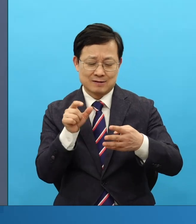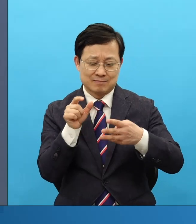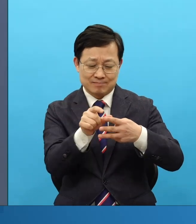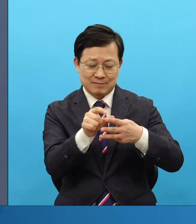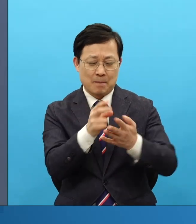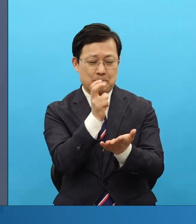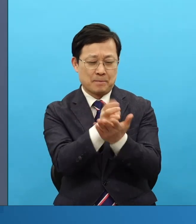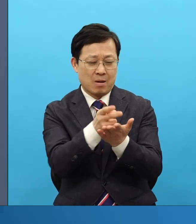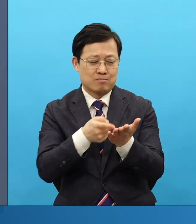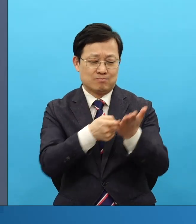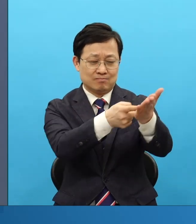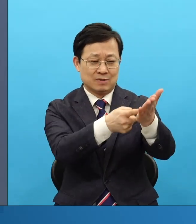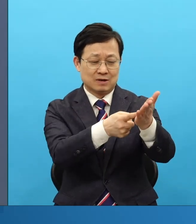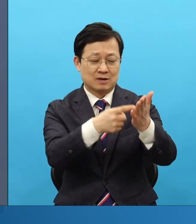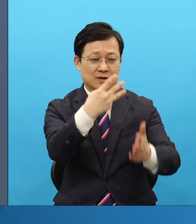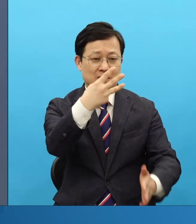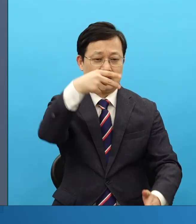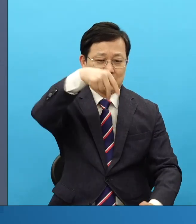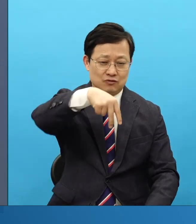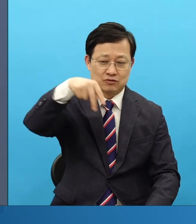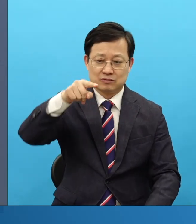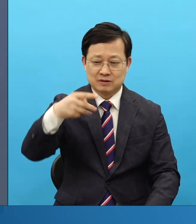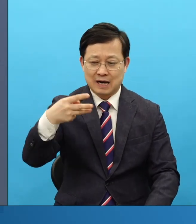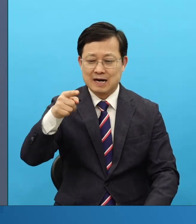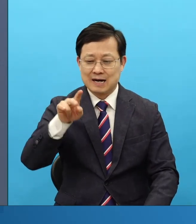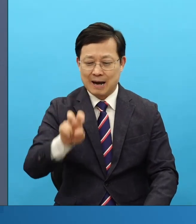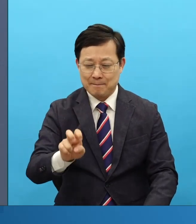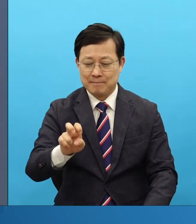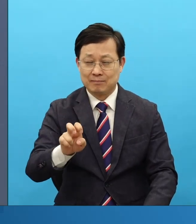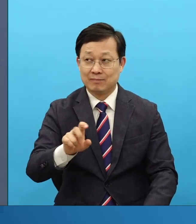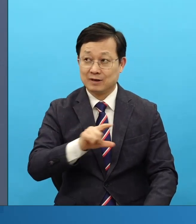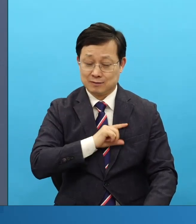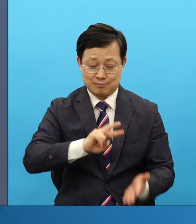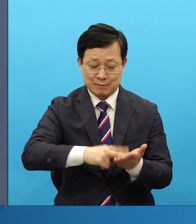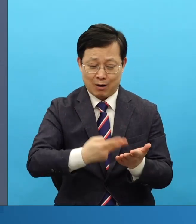법적으로 류살람이야. Legally, he is Salam Ryu.